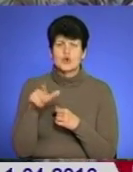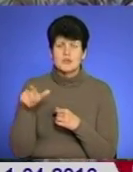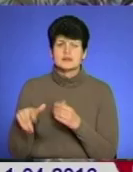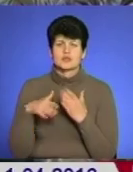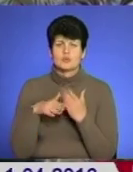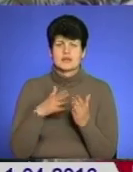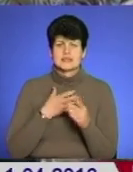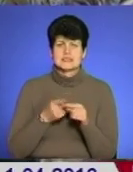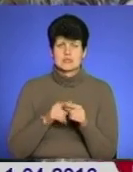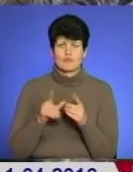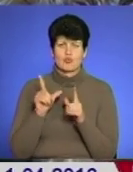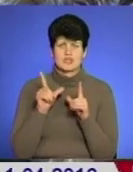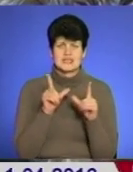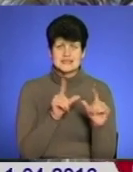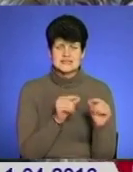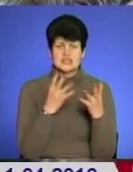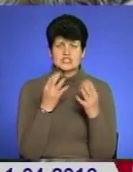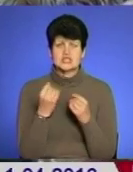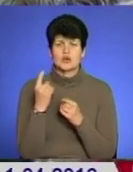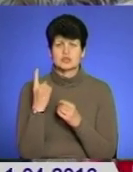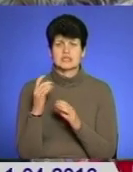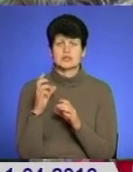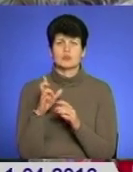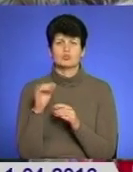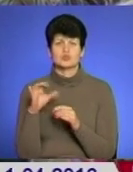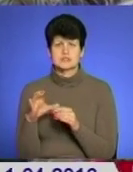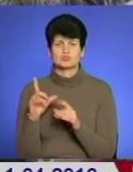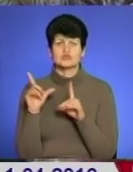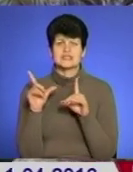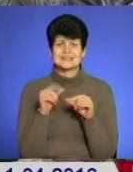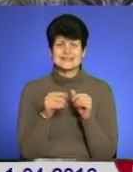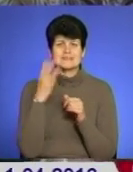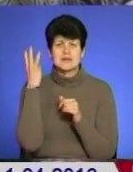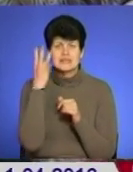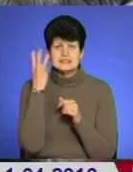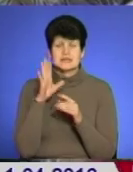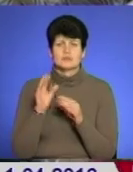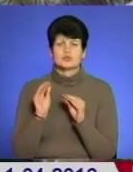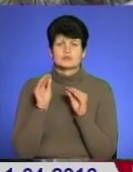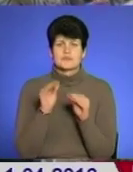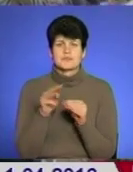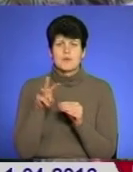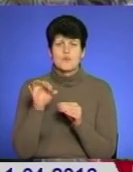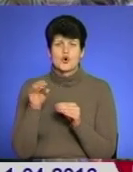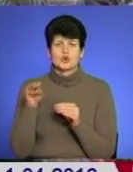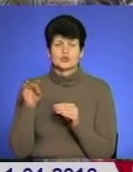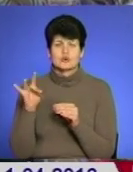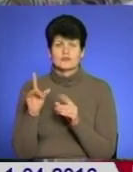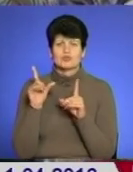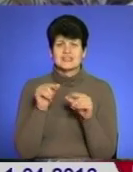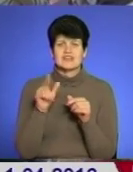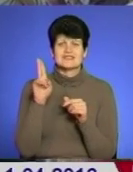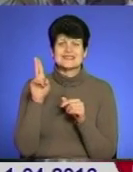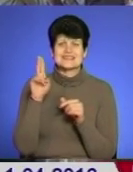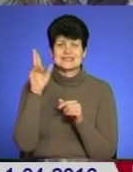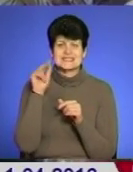цій поїздці. Ну, ще один бус нам буде їхати з Хмельницька, в якому будуть загрузити мотор на джип, це він поїде в Зайцево.